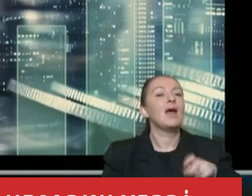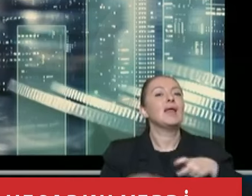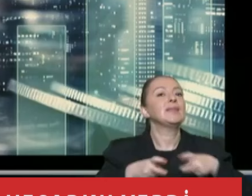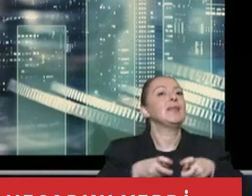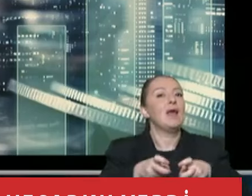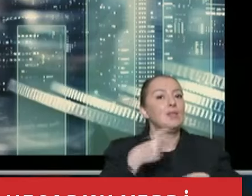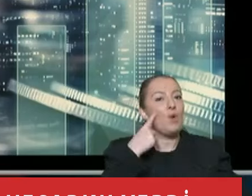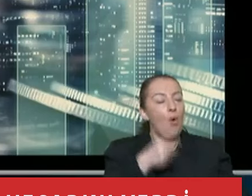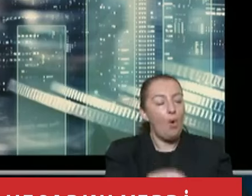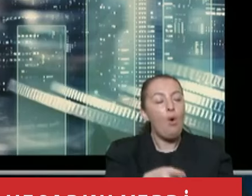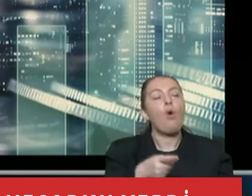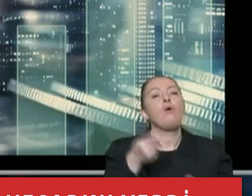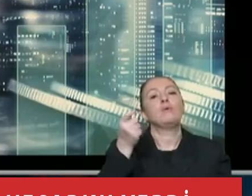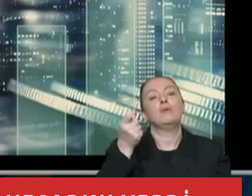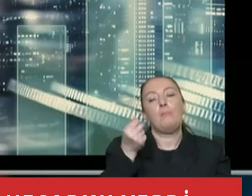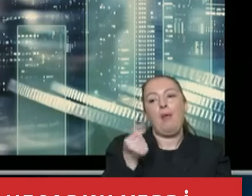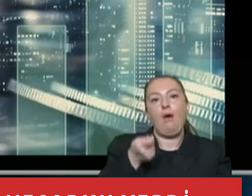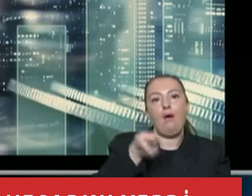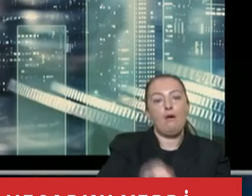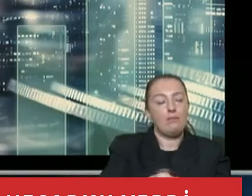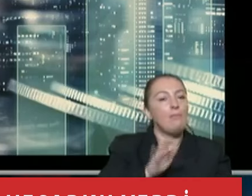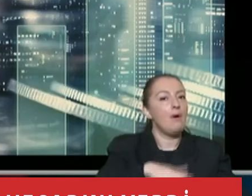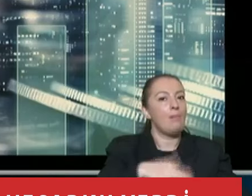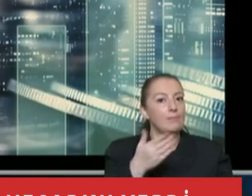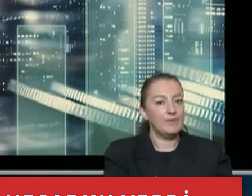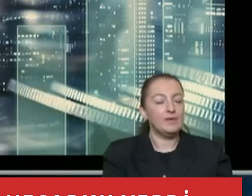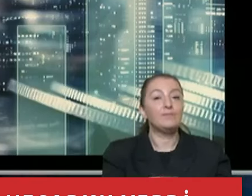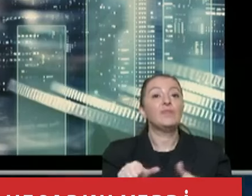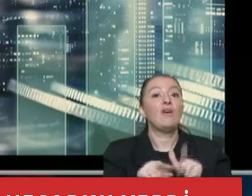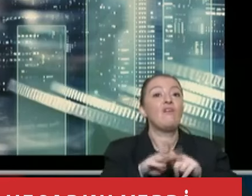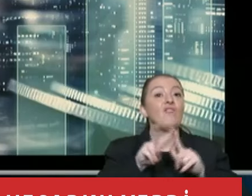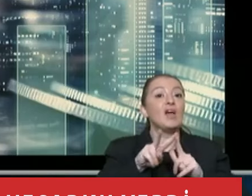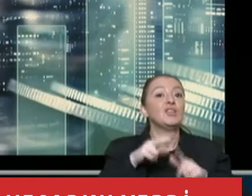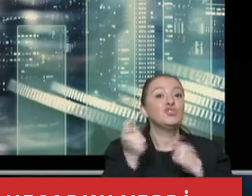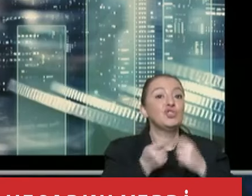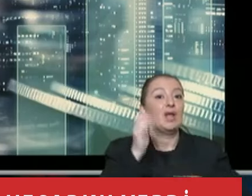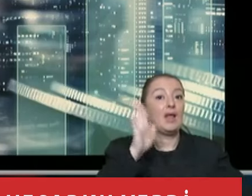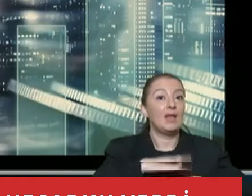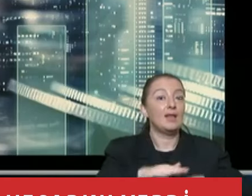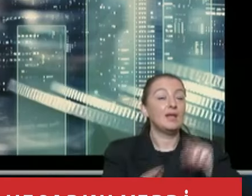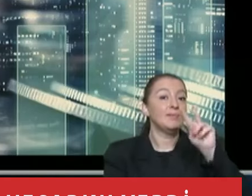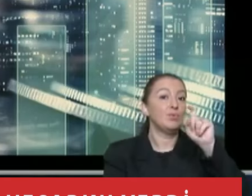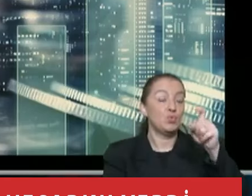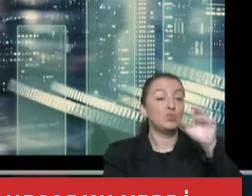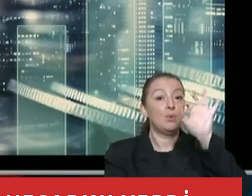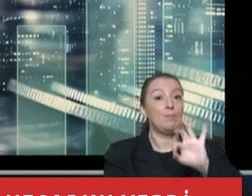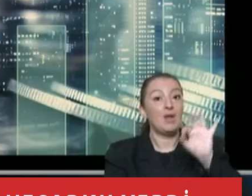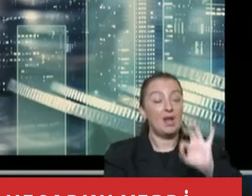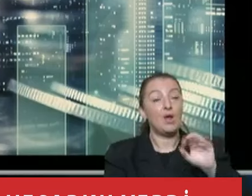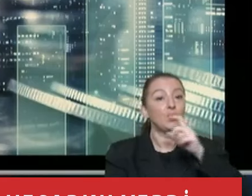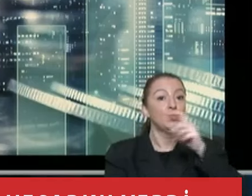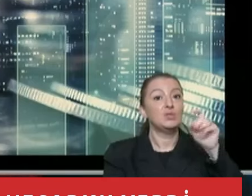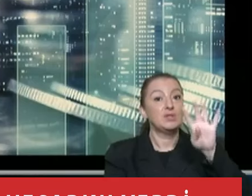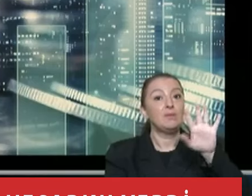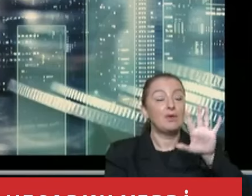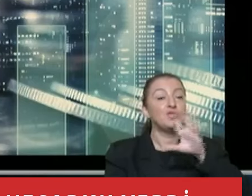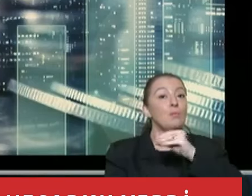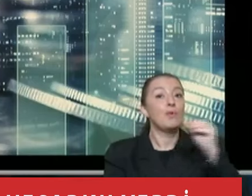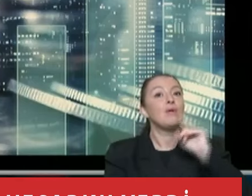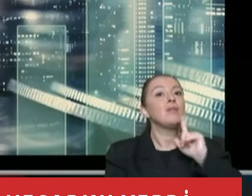ie sermaye yatırımı yaptık Fen İşleri eliyle 29 milyar 945